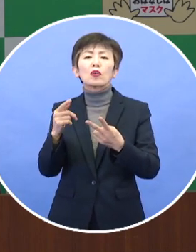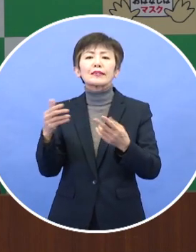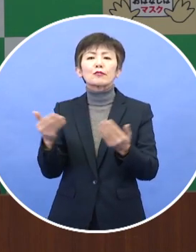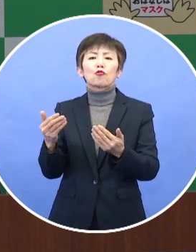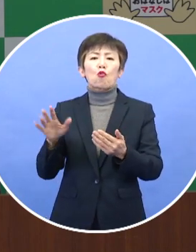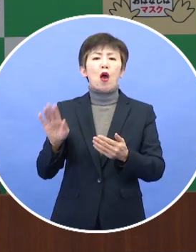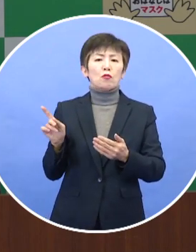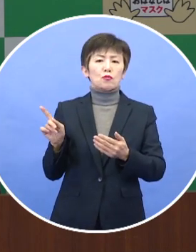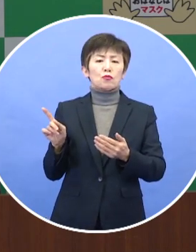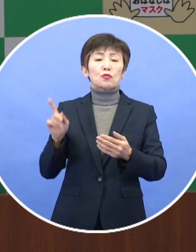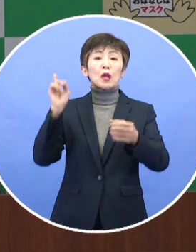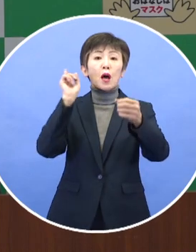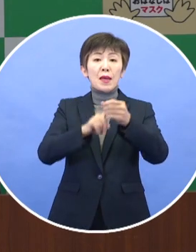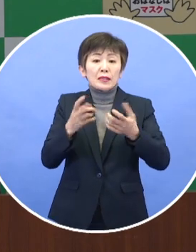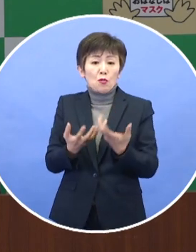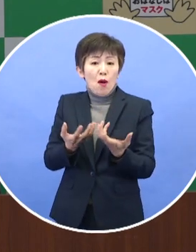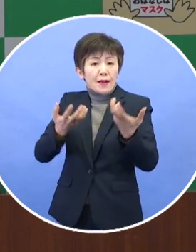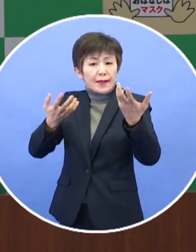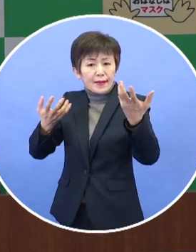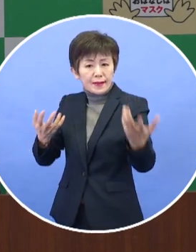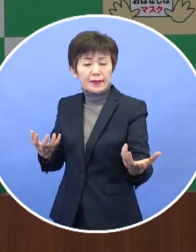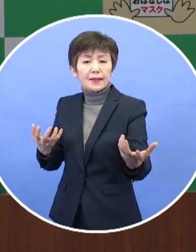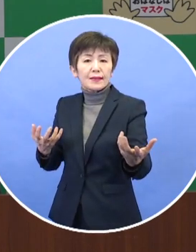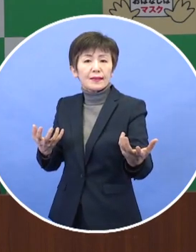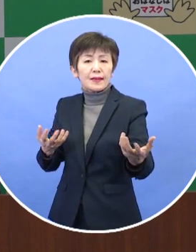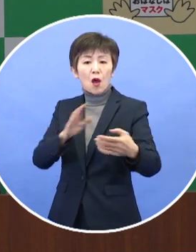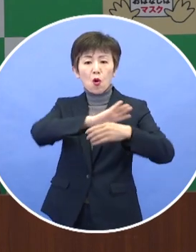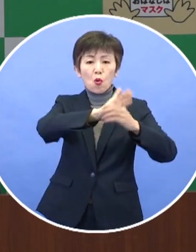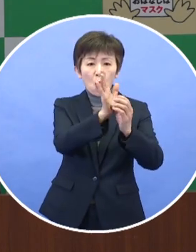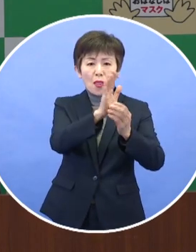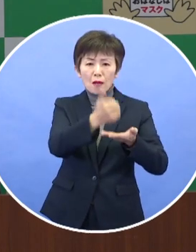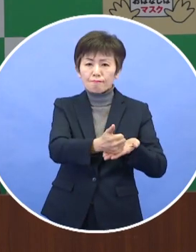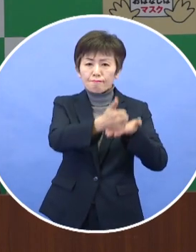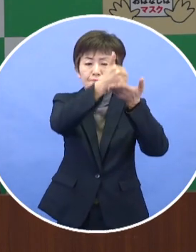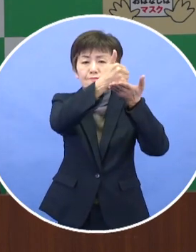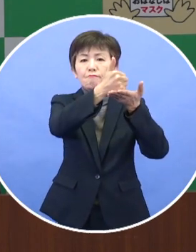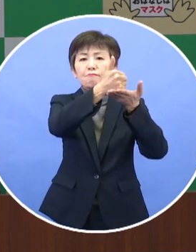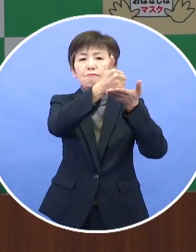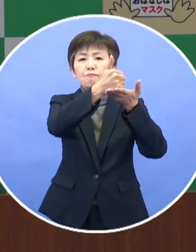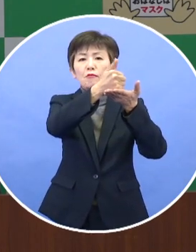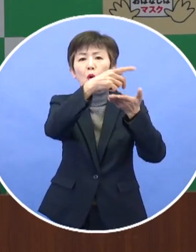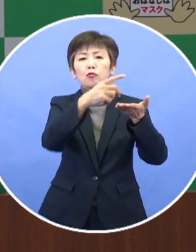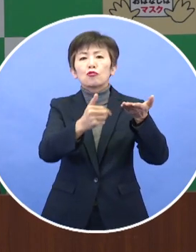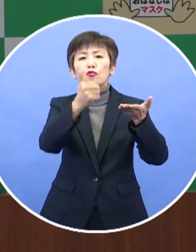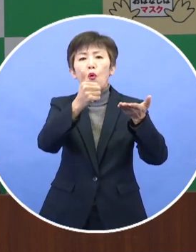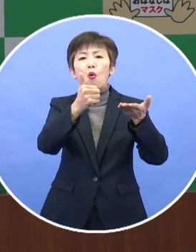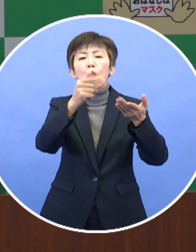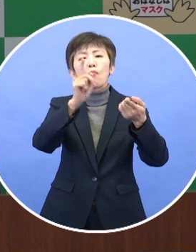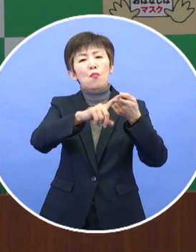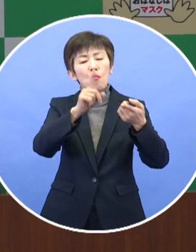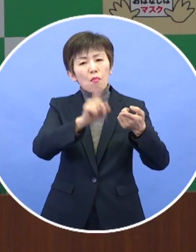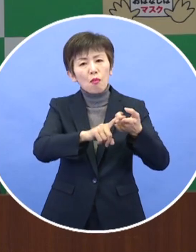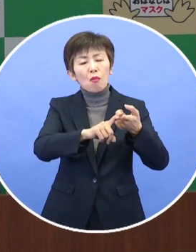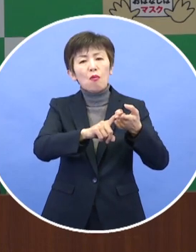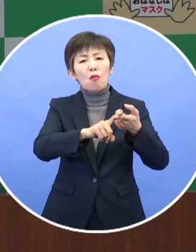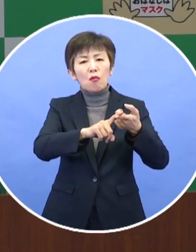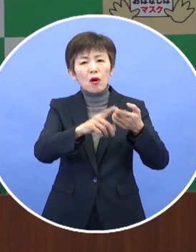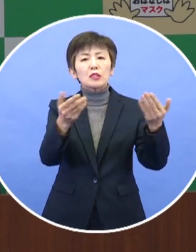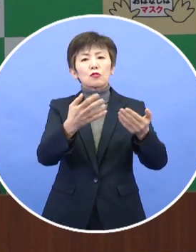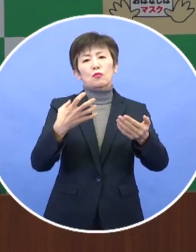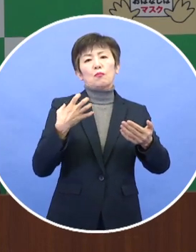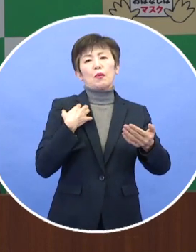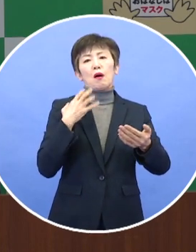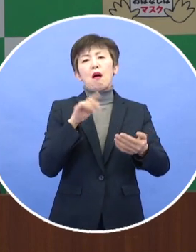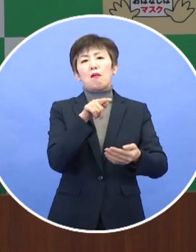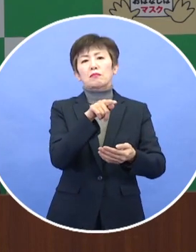それら大きく言うと分けてですね、コロナにですね特化して部長級が立っていくということをやらせていただ